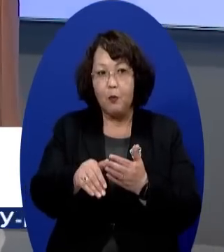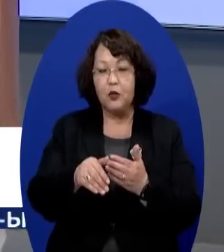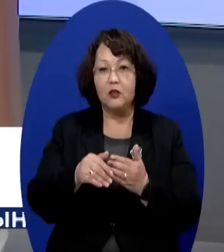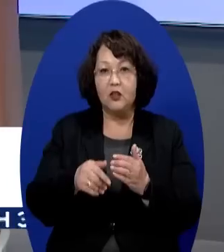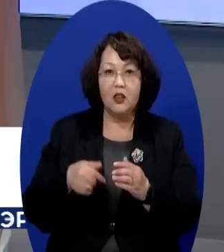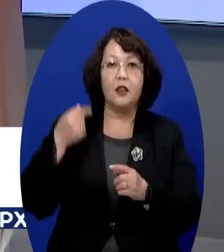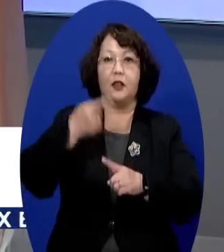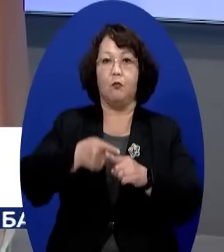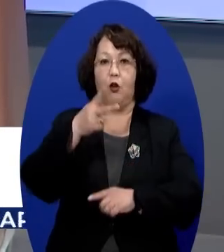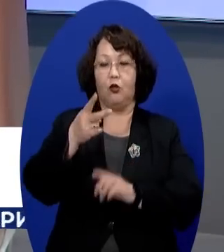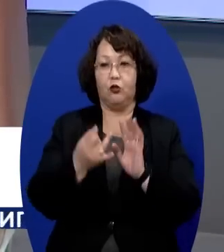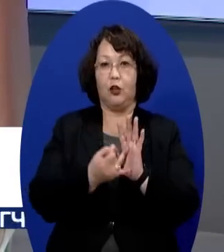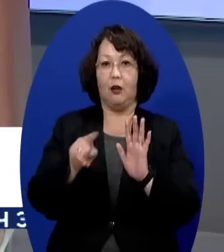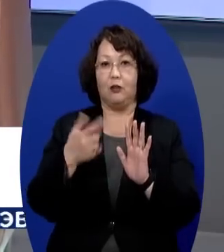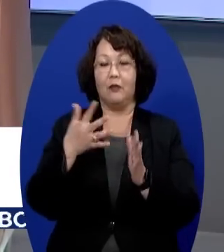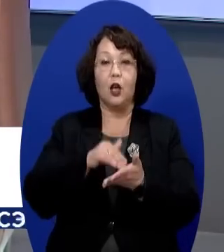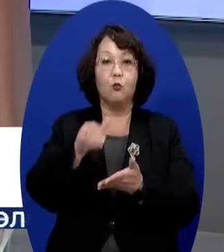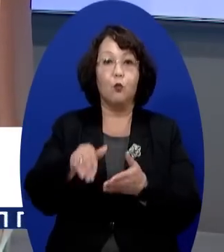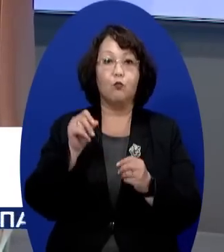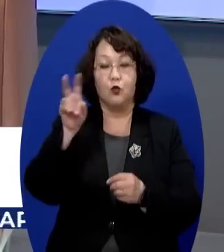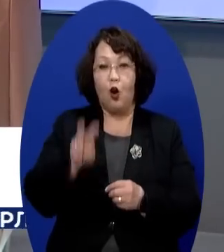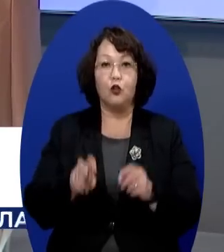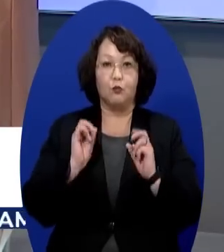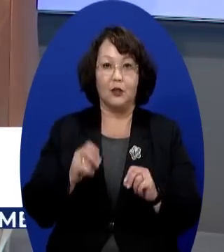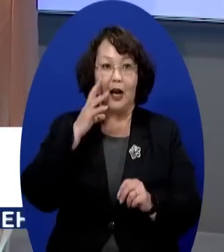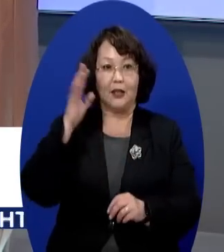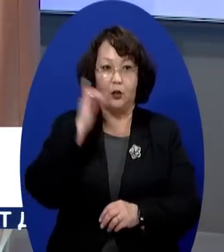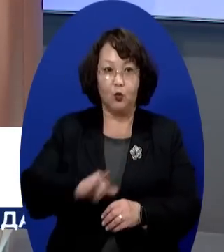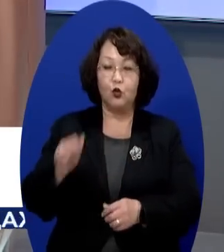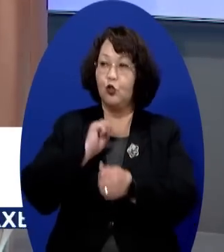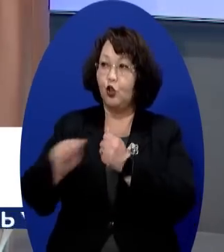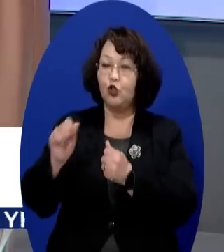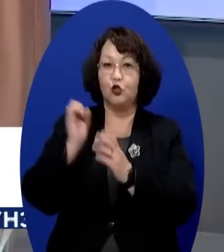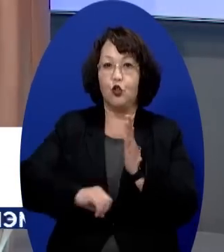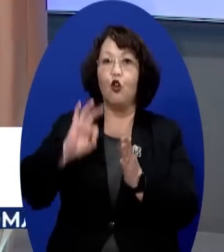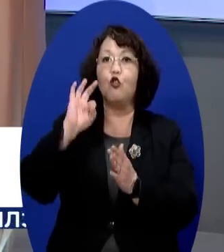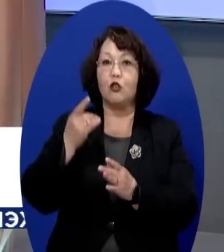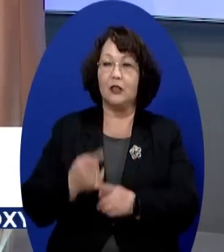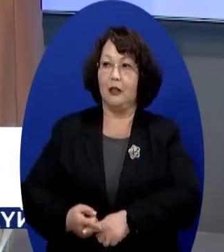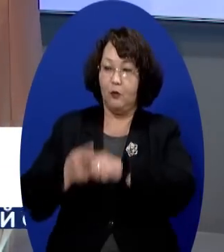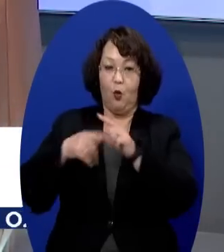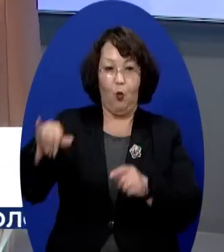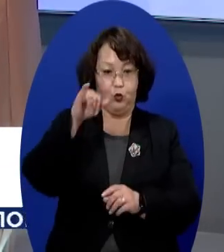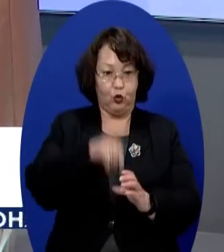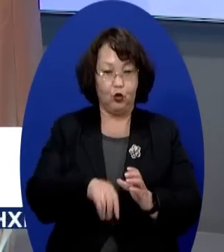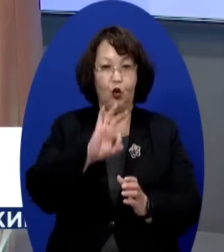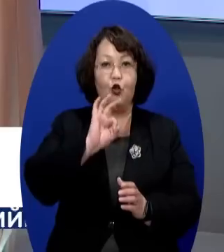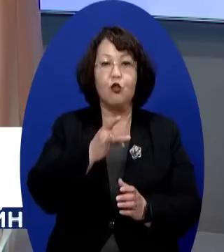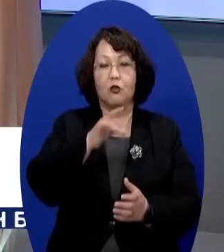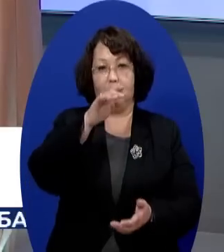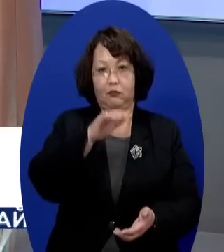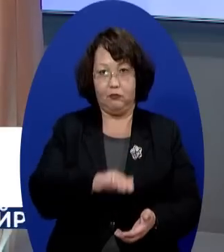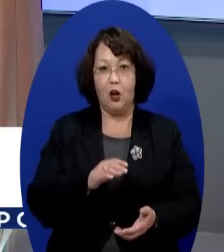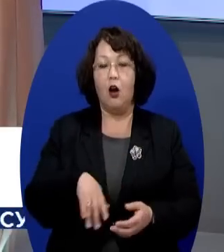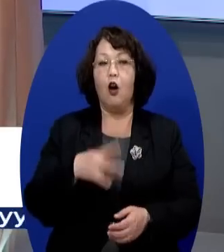тэрбум доллар болж өссөн. За үүн дотроо гадаад өр нь өссөн байгаа бол дотоод өр нь буурсан үзүүлэлттэй байгаа. Гадаад өрийн хувьд 21